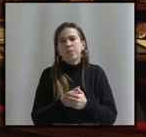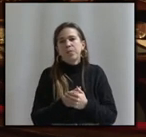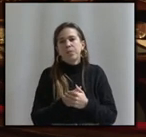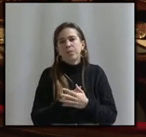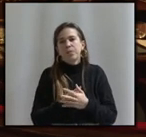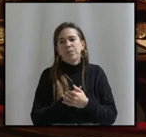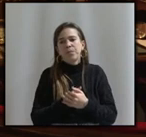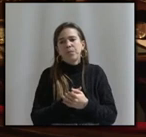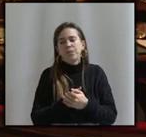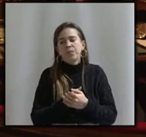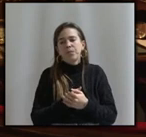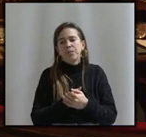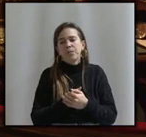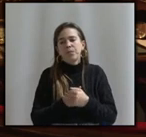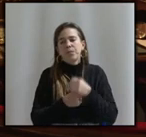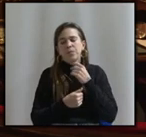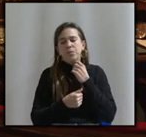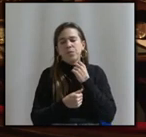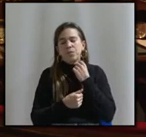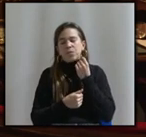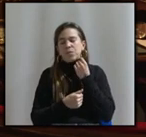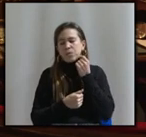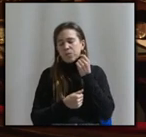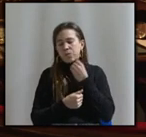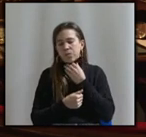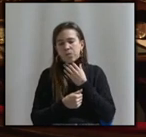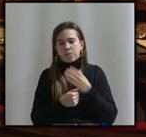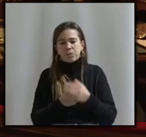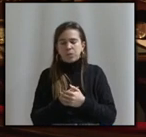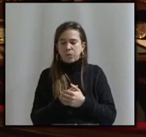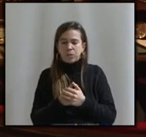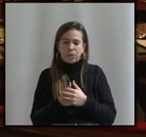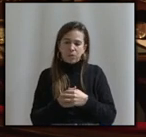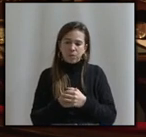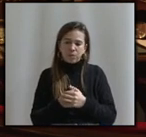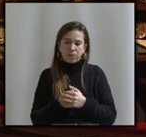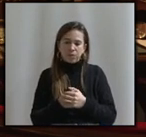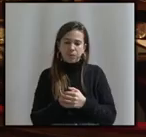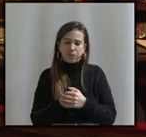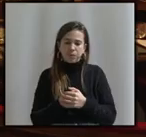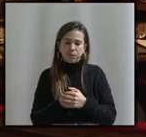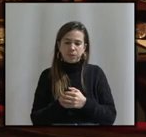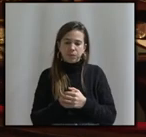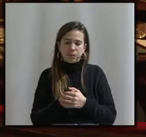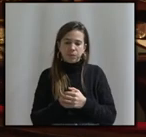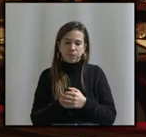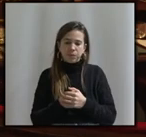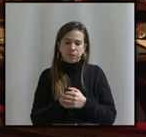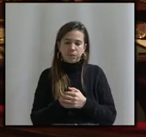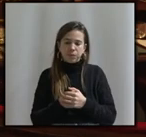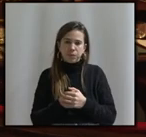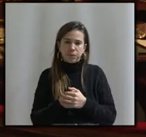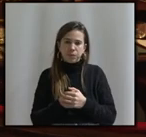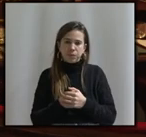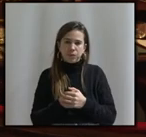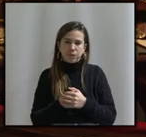fer preguntes de l'activitat física i l'esport, perquè en licitacions aventurar-se, senyor Comer, no sé si té cap estimació, però